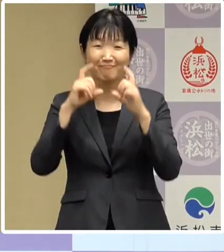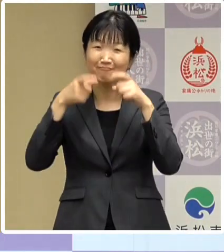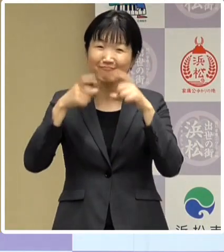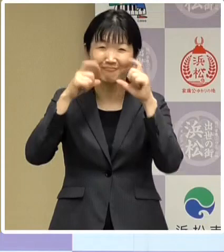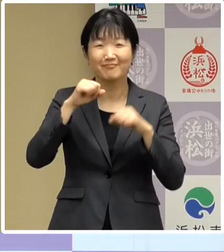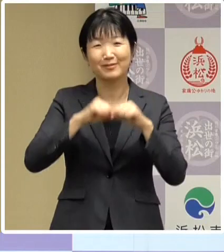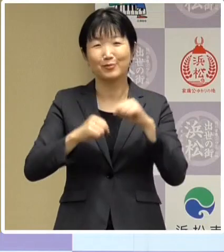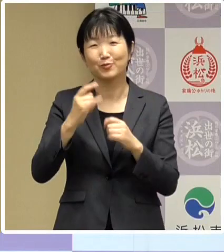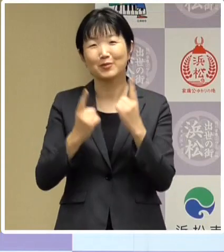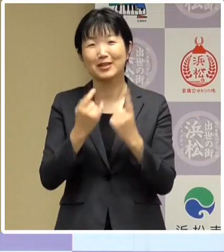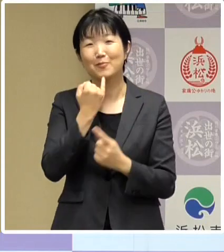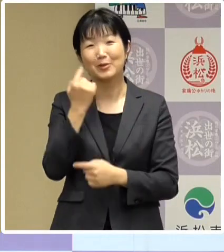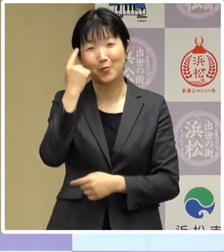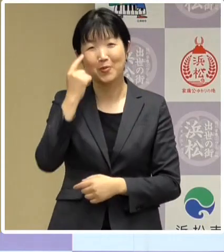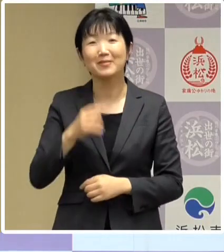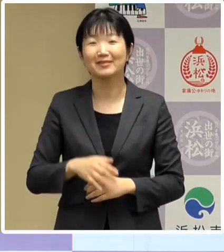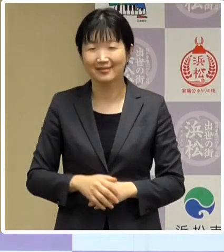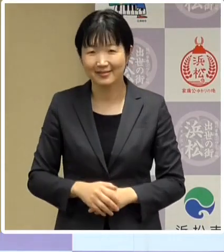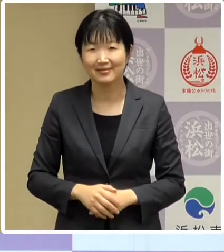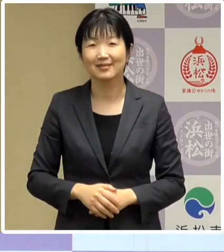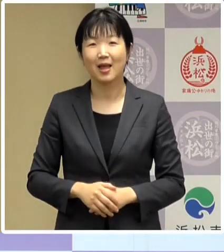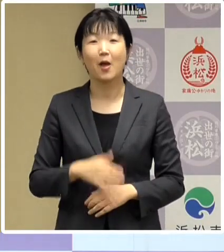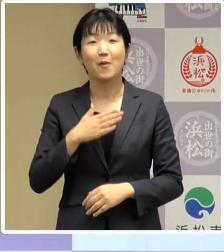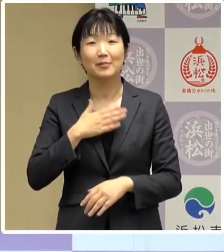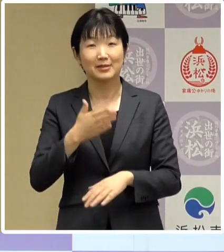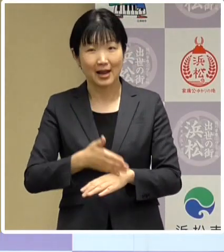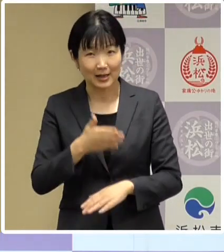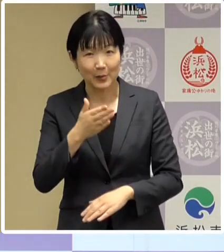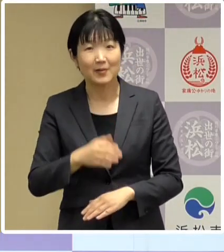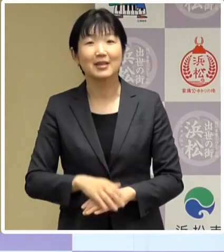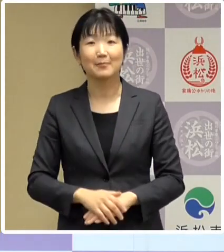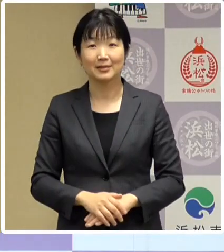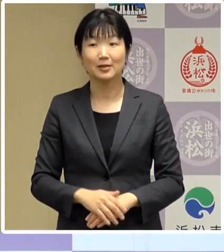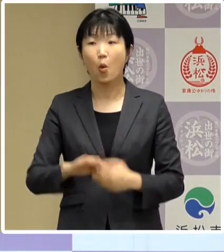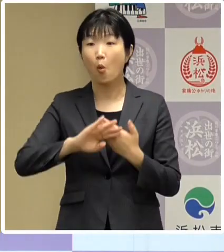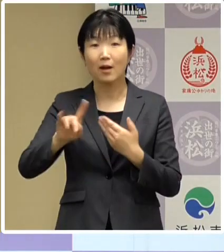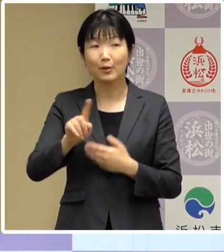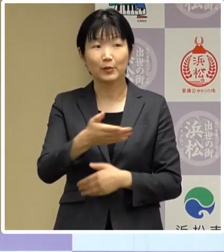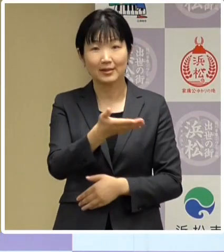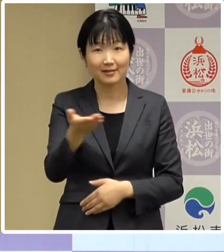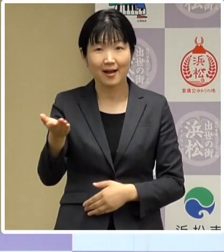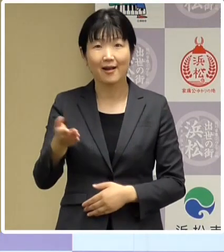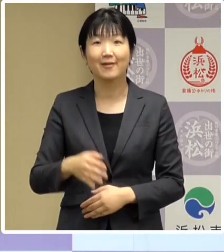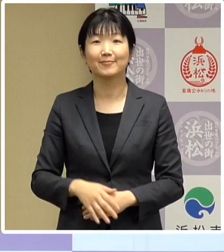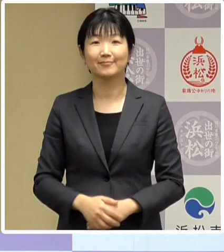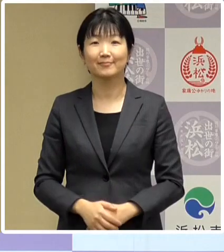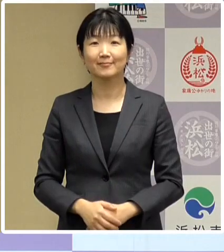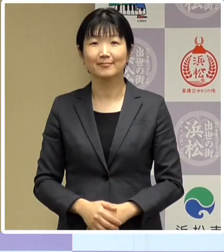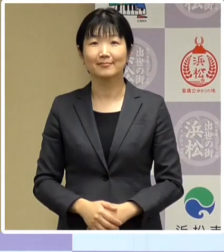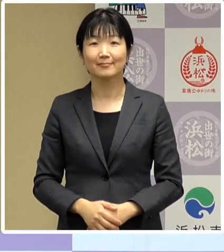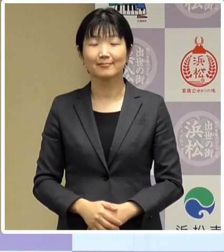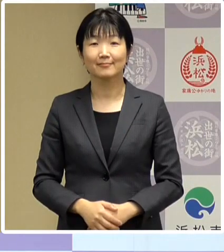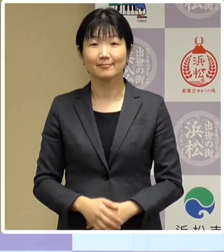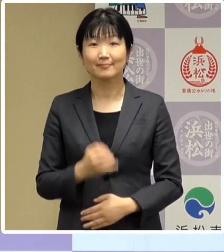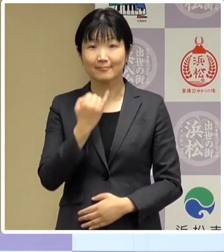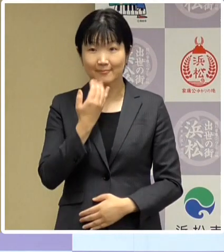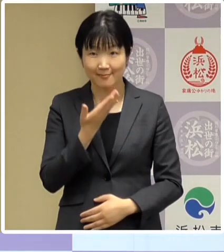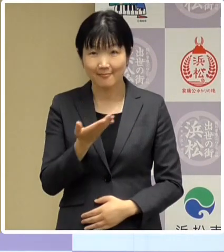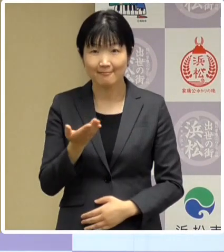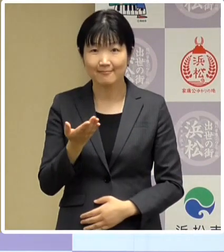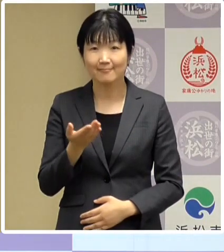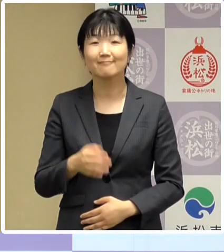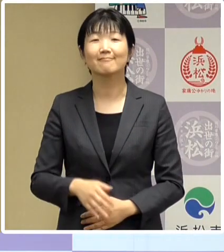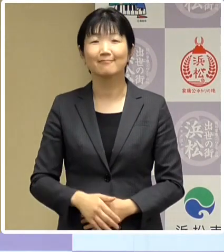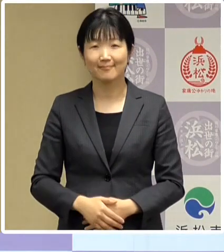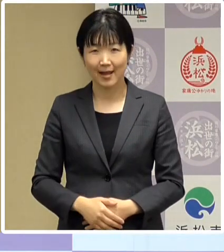います。 わかりました、ありがとうございます。 はい、他にはいかがでしょうか。よろしいですか